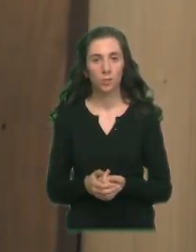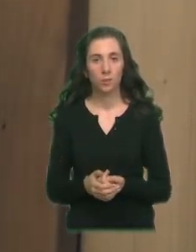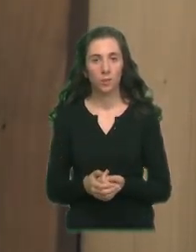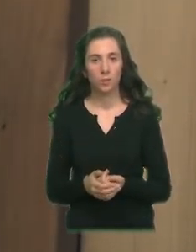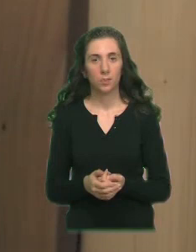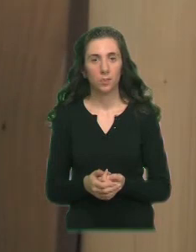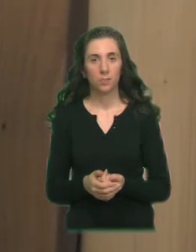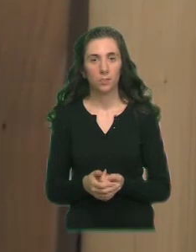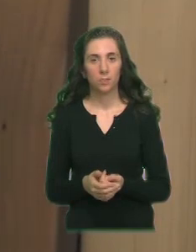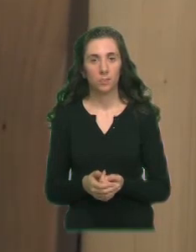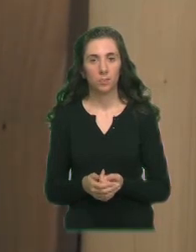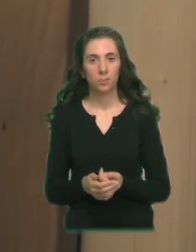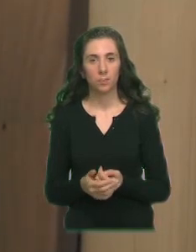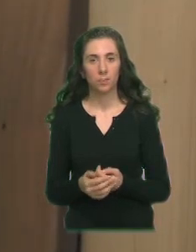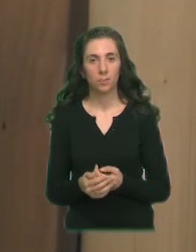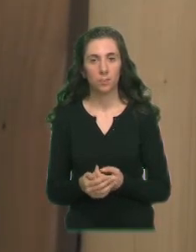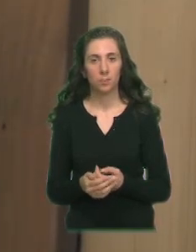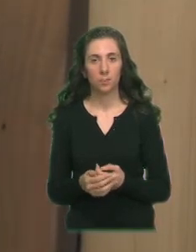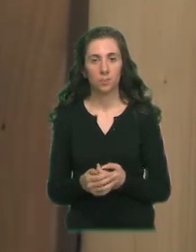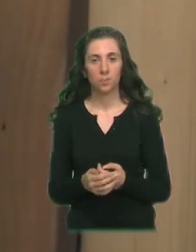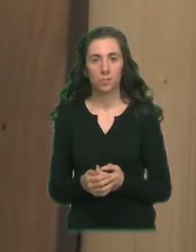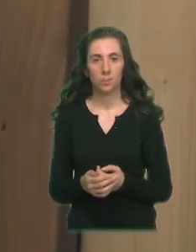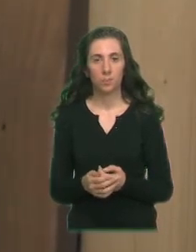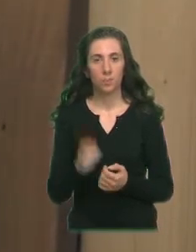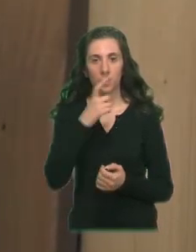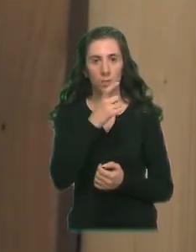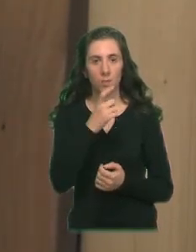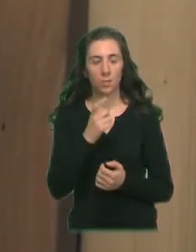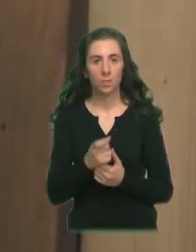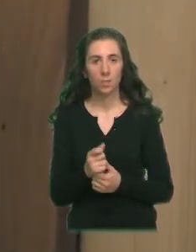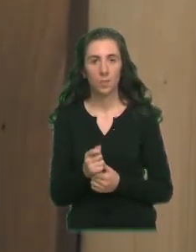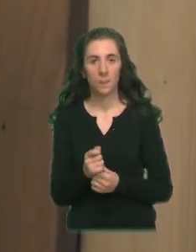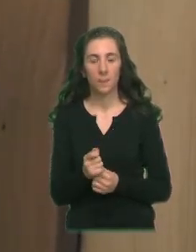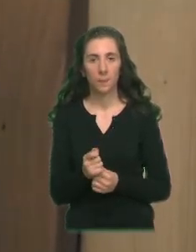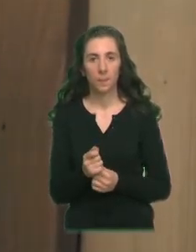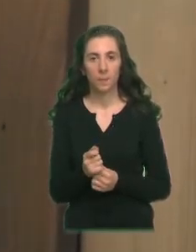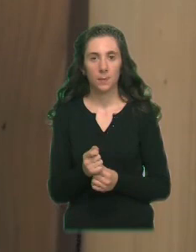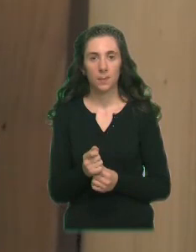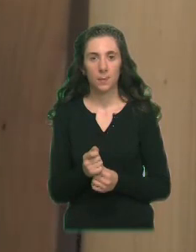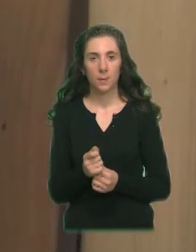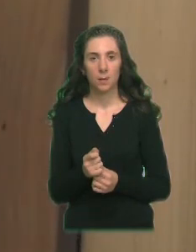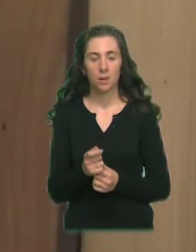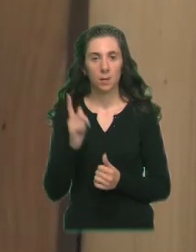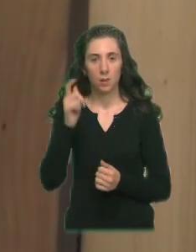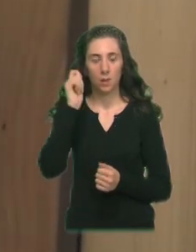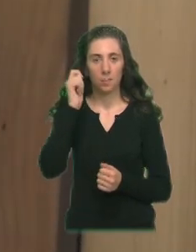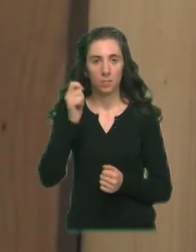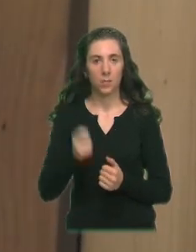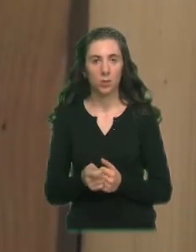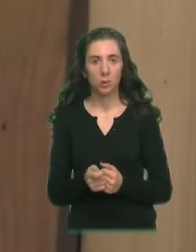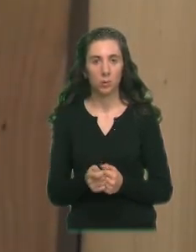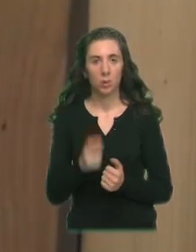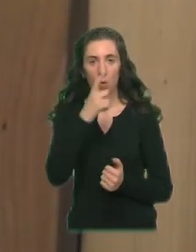Kerek neđven kepešlapok, ili kerek pošta beget, kud ineget, ili na mađarsko,